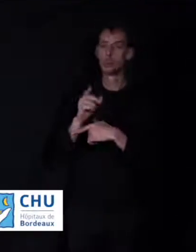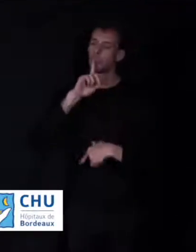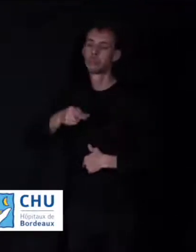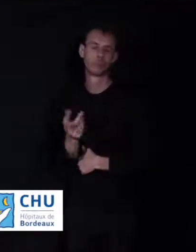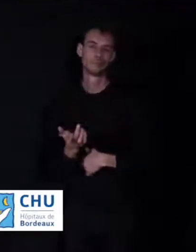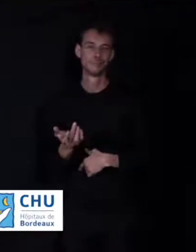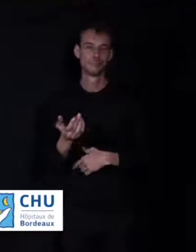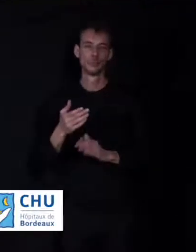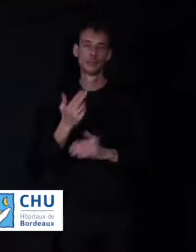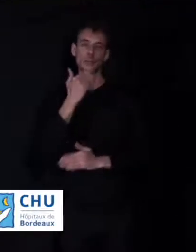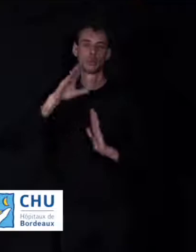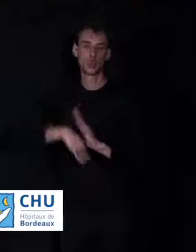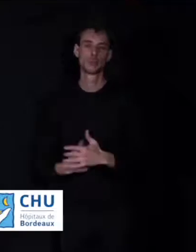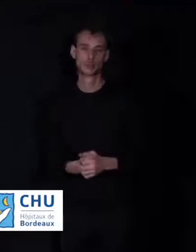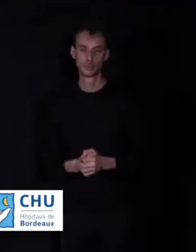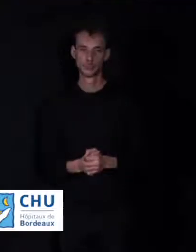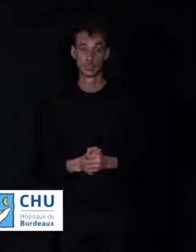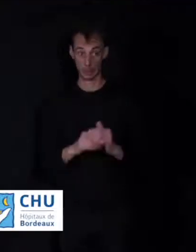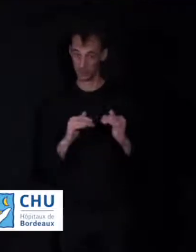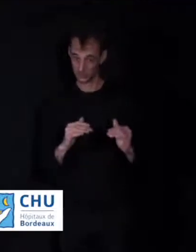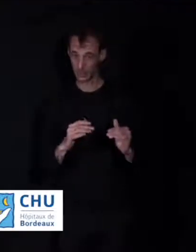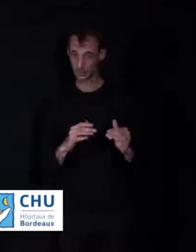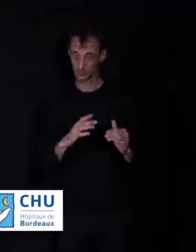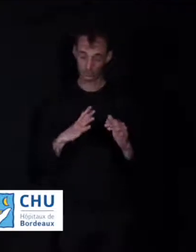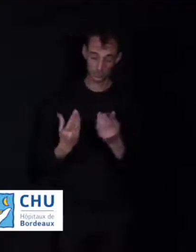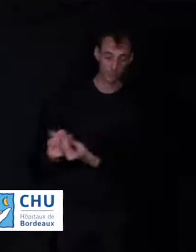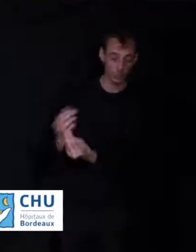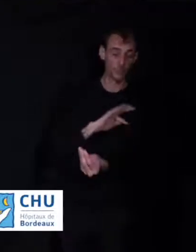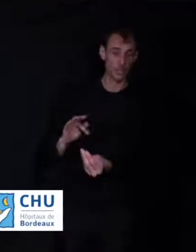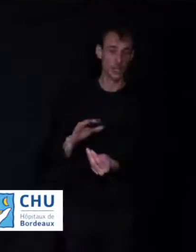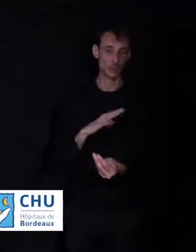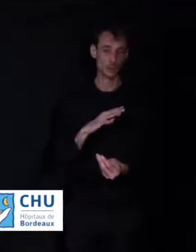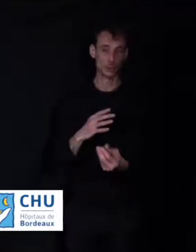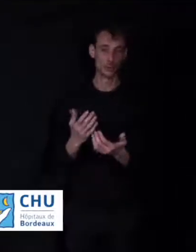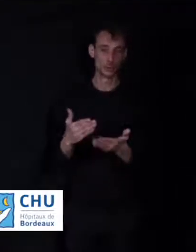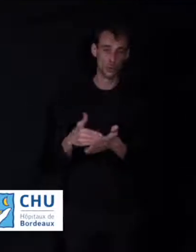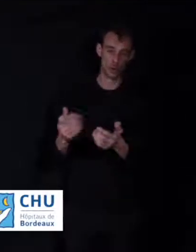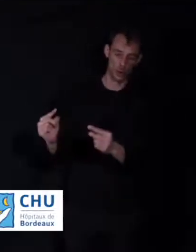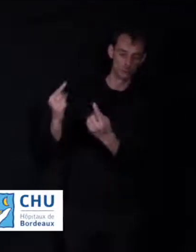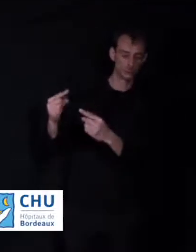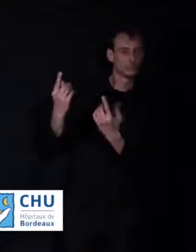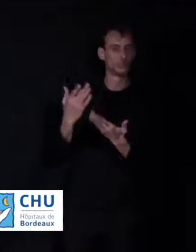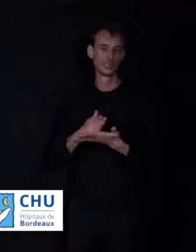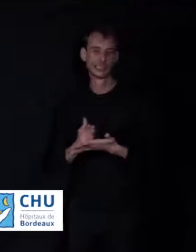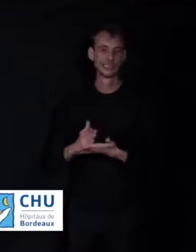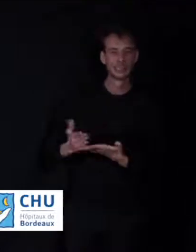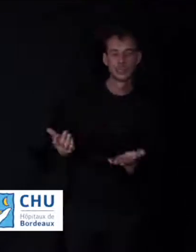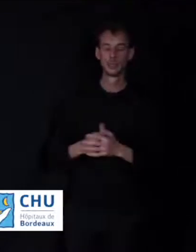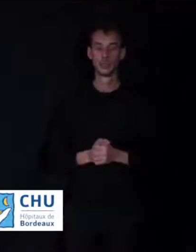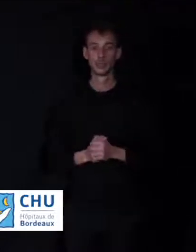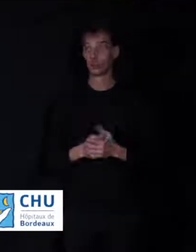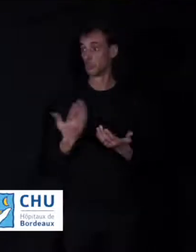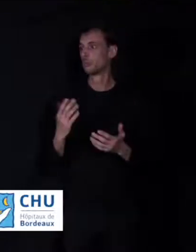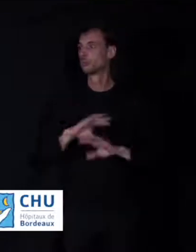Mais là aussi, il y a des divisions au sein des Français, et ça sera l'un des derniers exemples que je vous présenterai. C'est